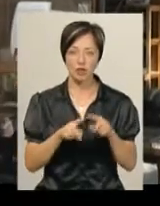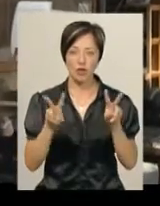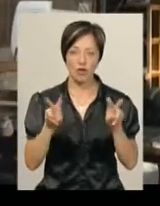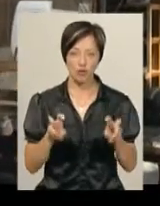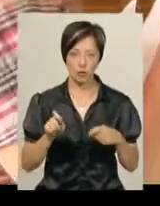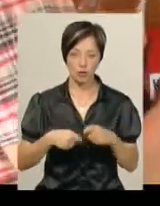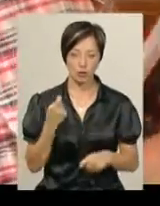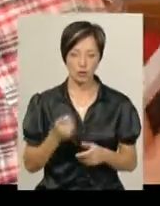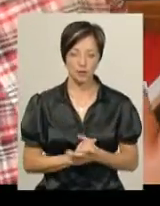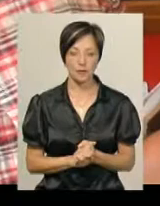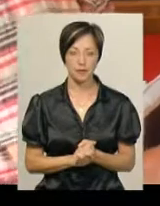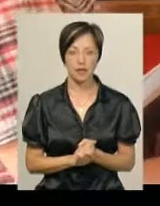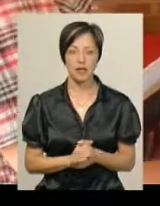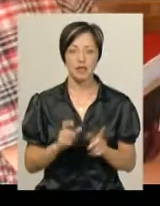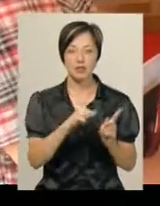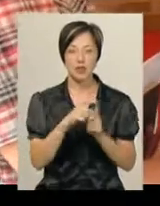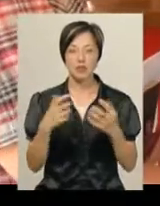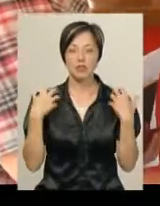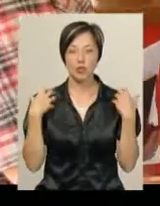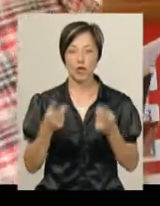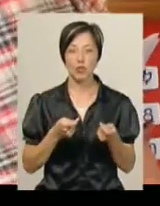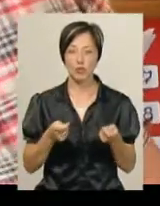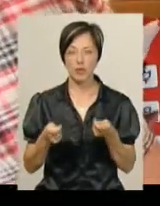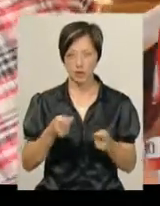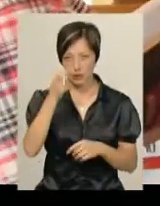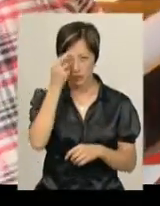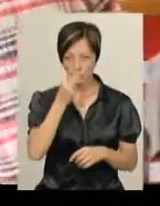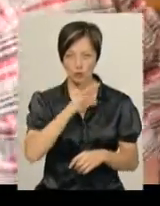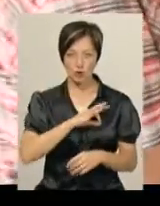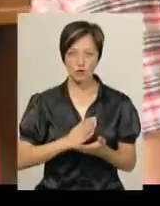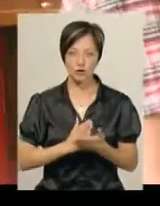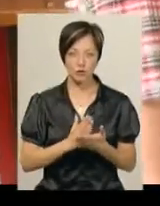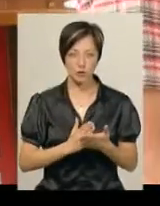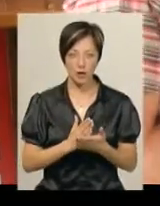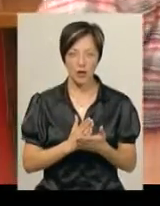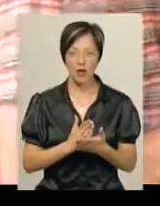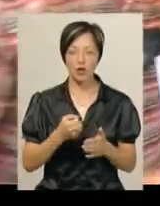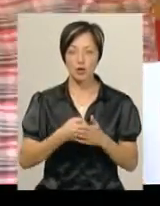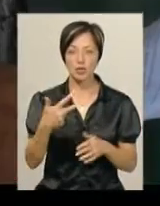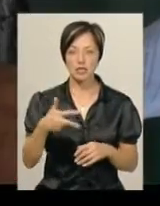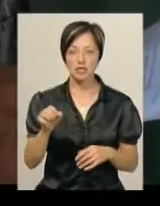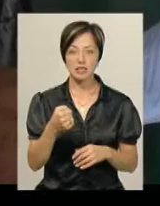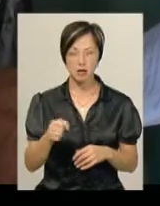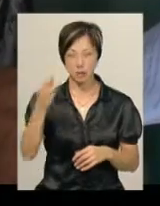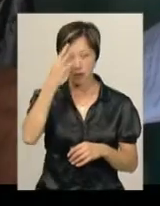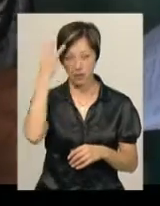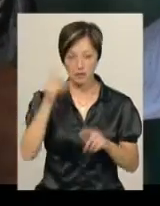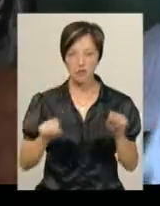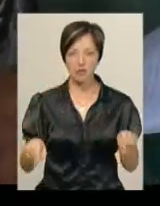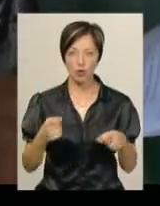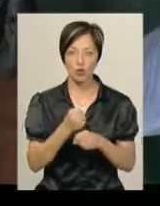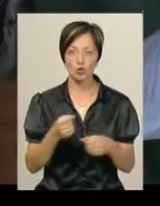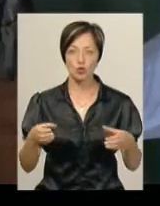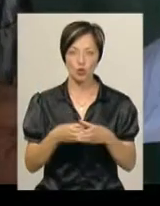правопорушення». За словами начальника управління Держпродспоживслужби у місті Хмельницькому Сергія Качина, до 30 серпня в обласному центрі створять